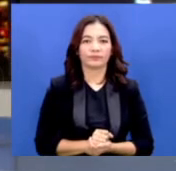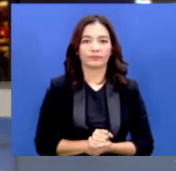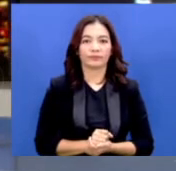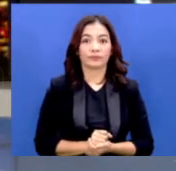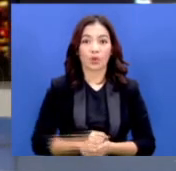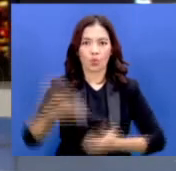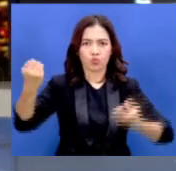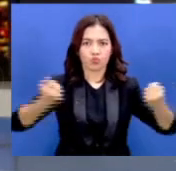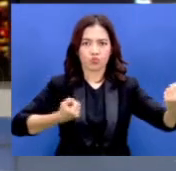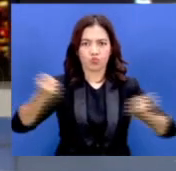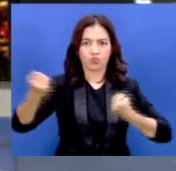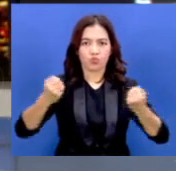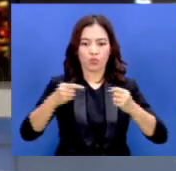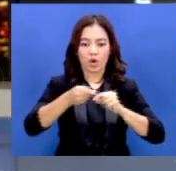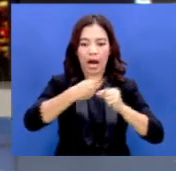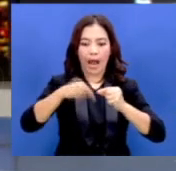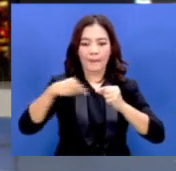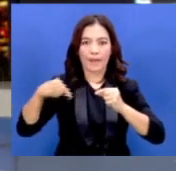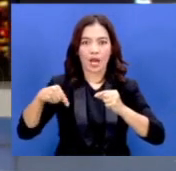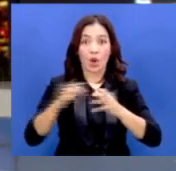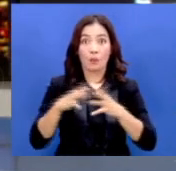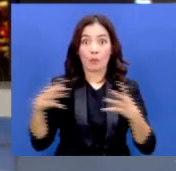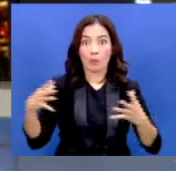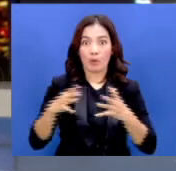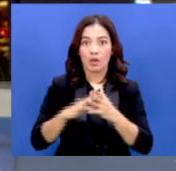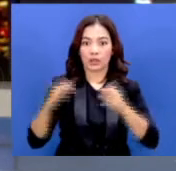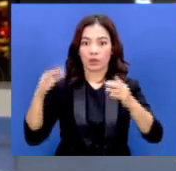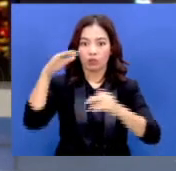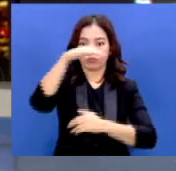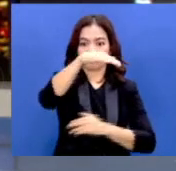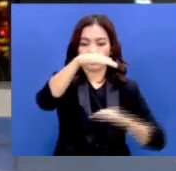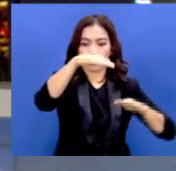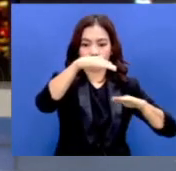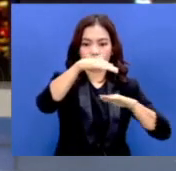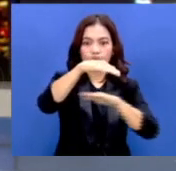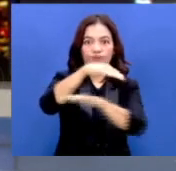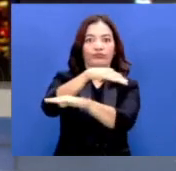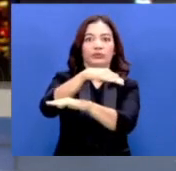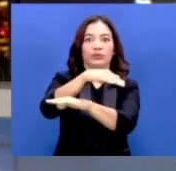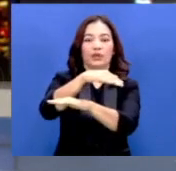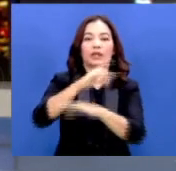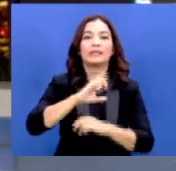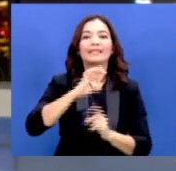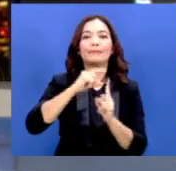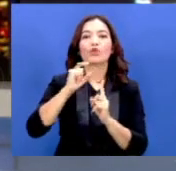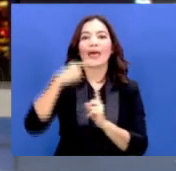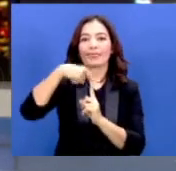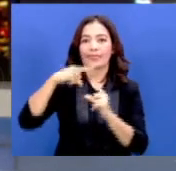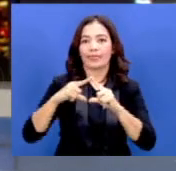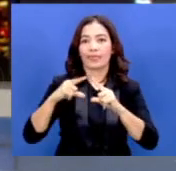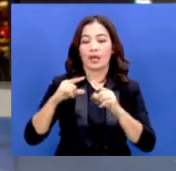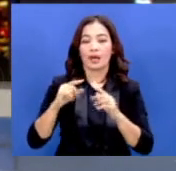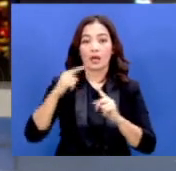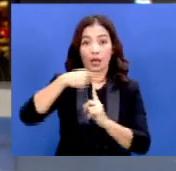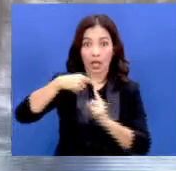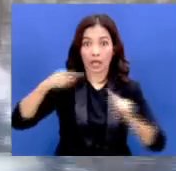Sebuah truk yang membawa kabel berukuran besar tersangkut di underpass Lebak Bulus menuju kawasan Ciputat, Tangerang Selatan. Arus lalu lintas di